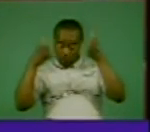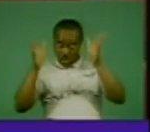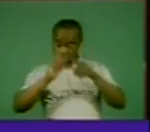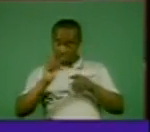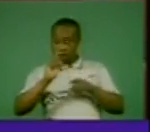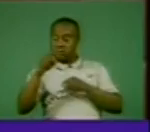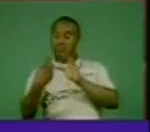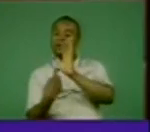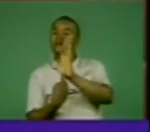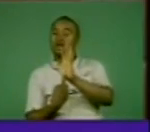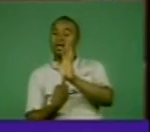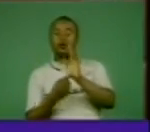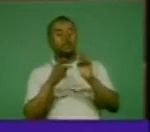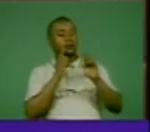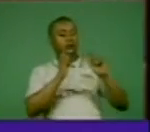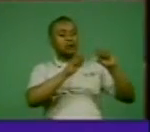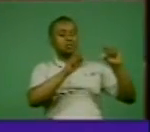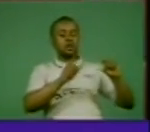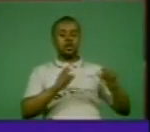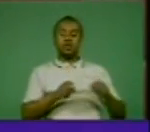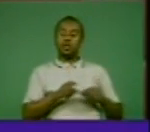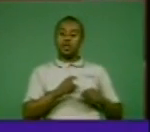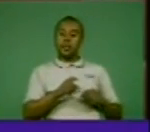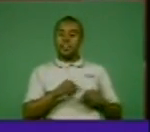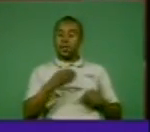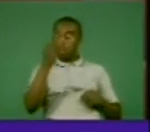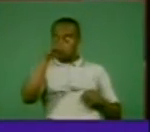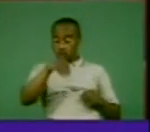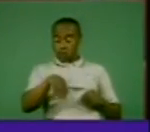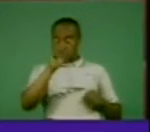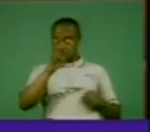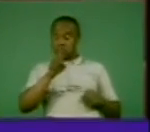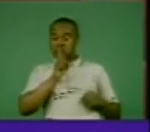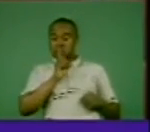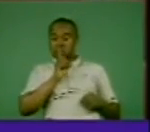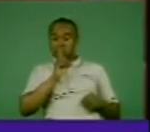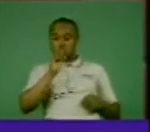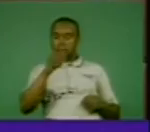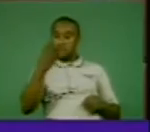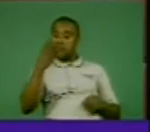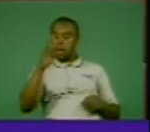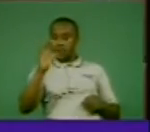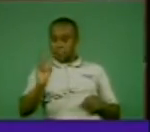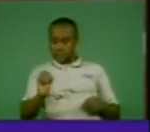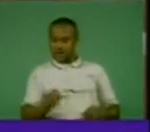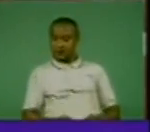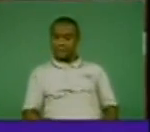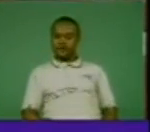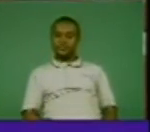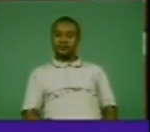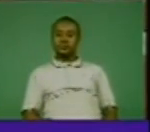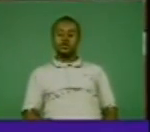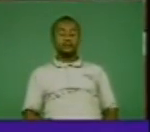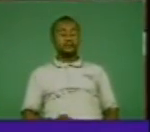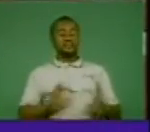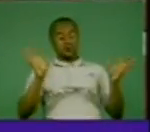6 kwenye kila ibara, kura za ndio siri zilikuwa kura 40, hapakuwa na kura ya hapana. Jumla ya